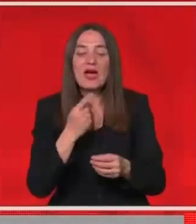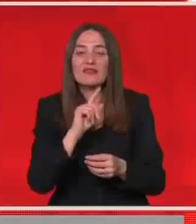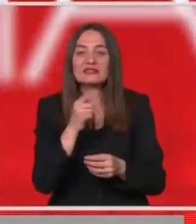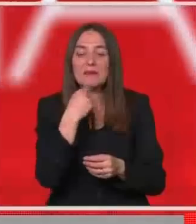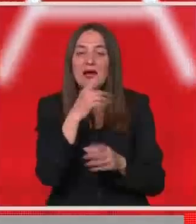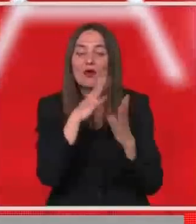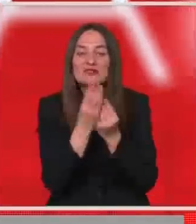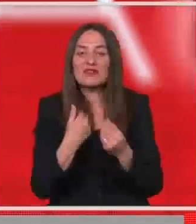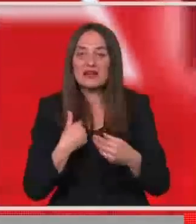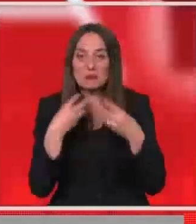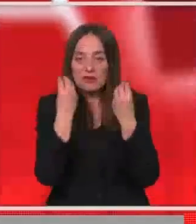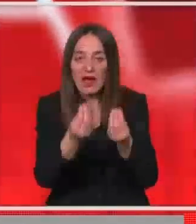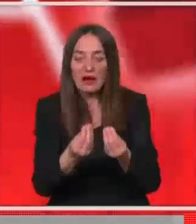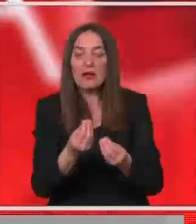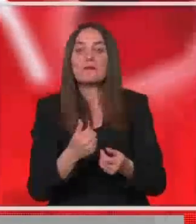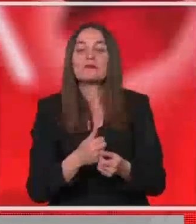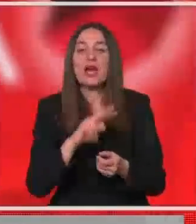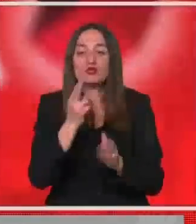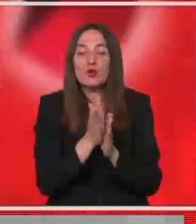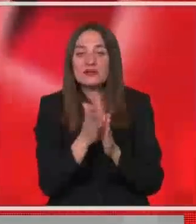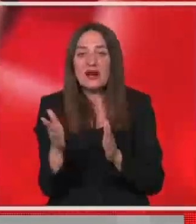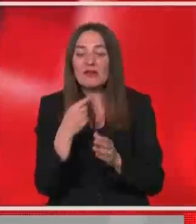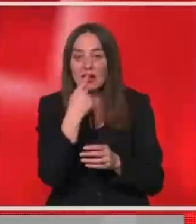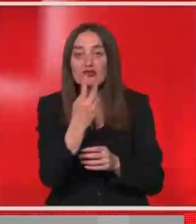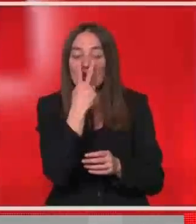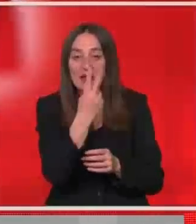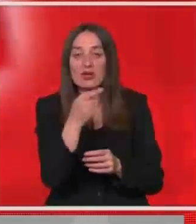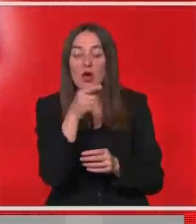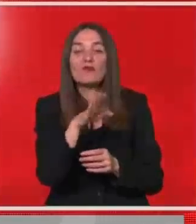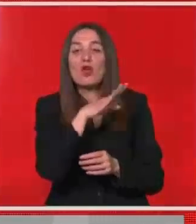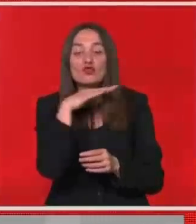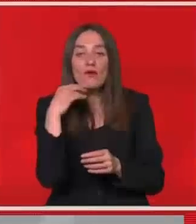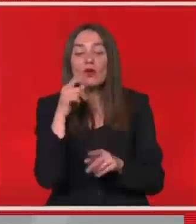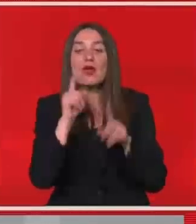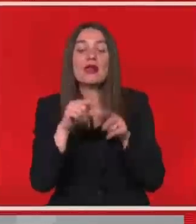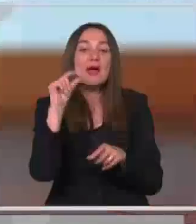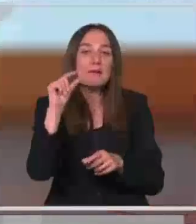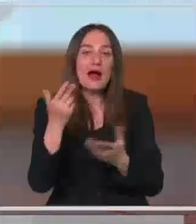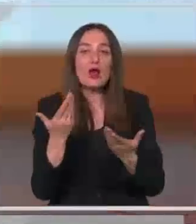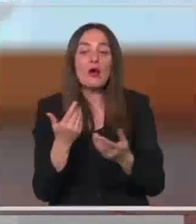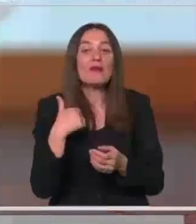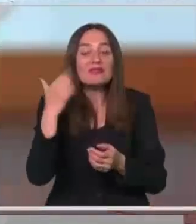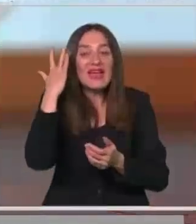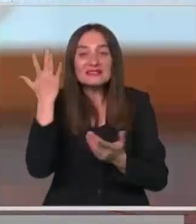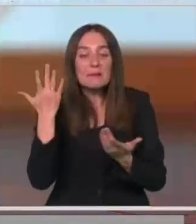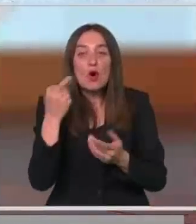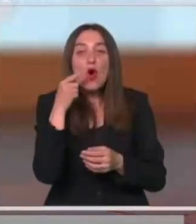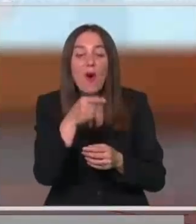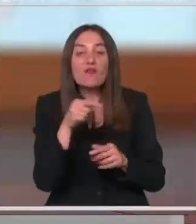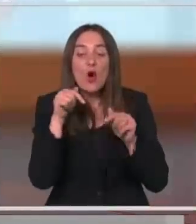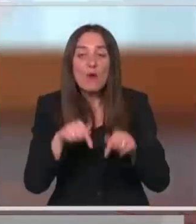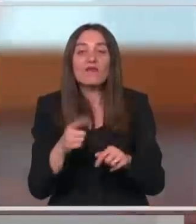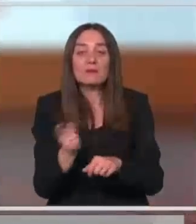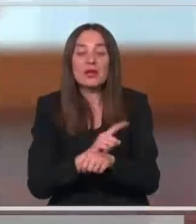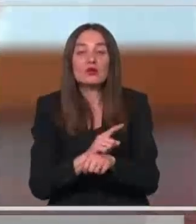sve ispucali. A s druge strane, da kažemo, gledajte, ovo je dovoljno ili je malo, ne znamo. Ovo je u ovom